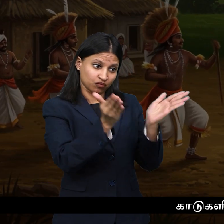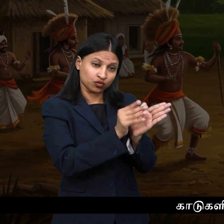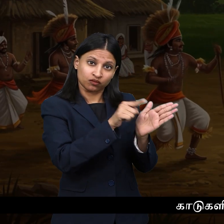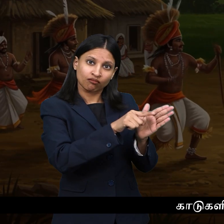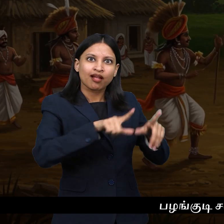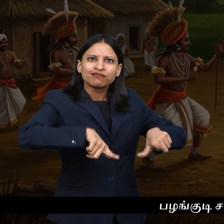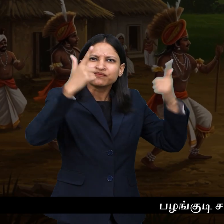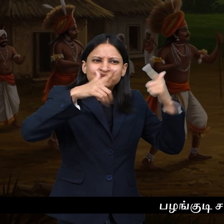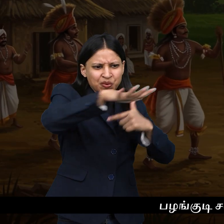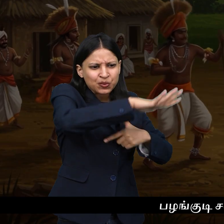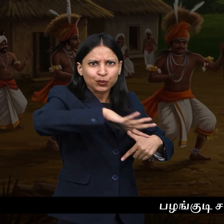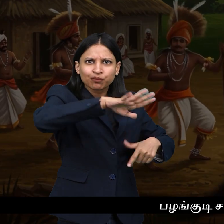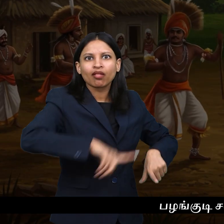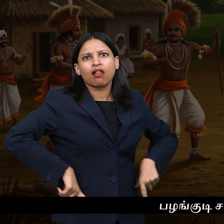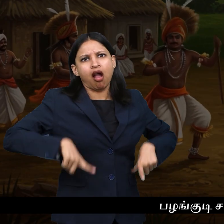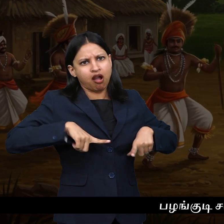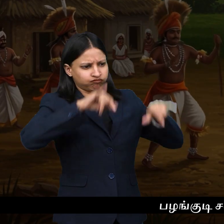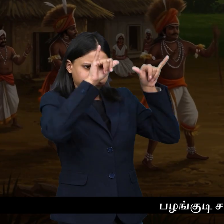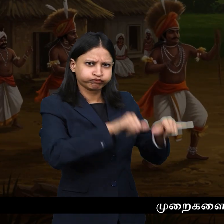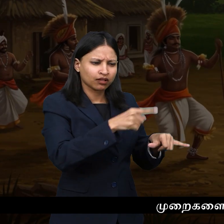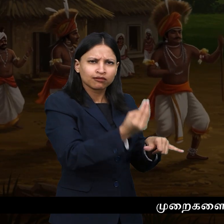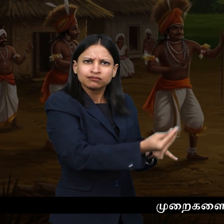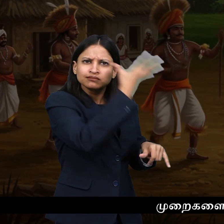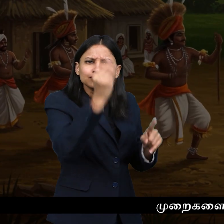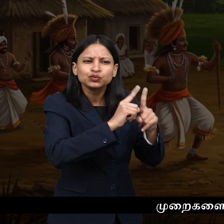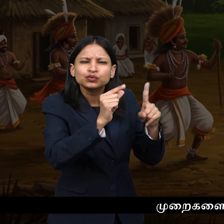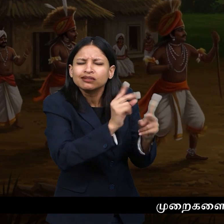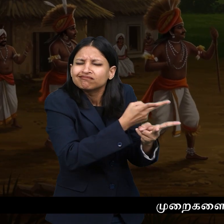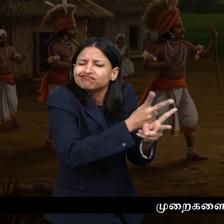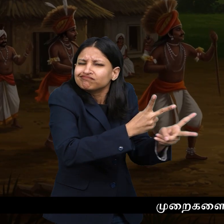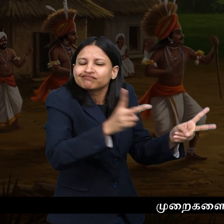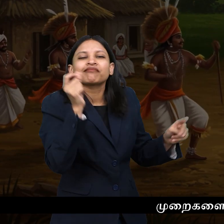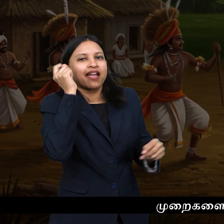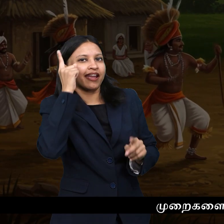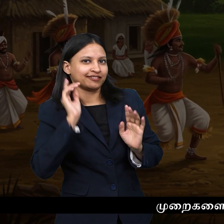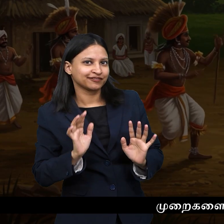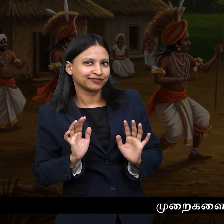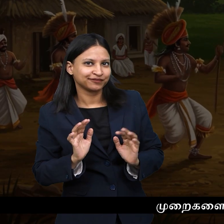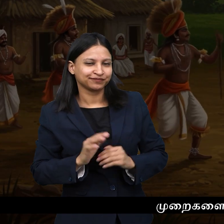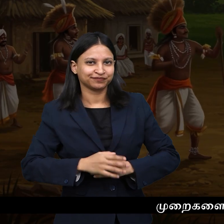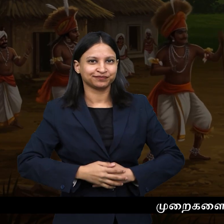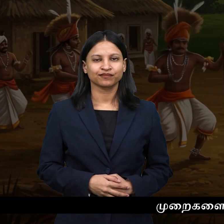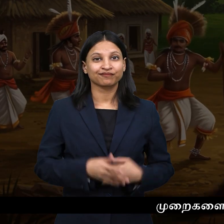காடுகளில் வாழும் பல்வேறு பழங்குடி சமூகங்களின் வாழ்க்கை முறைகளை புரிந்து கொள்வீர்கள்.